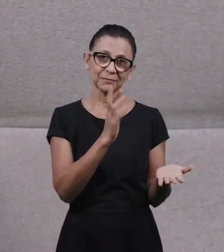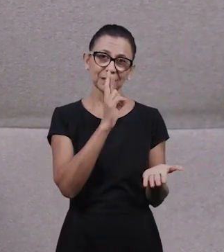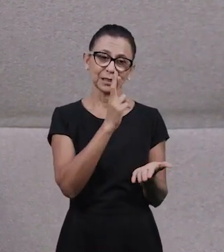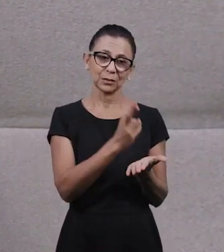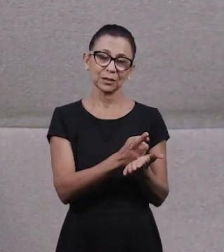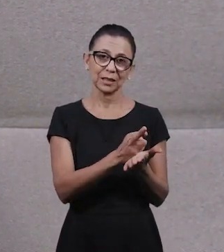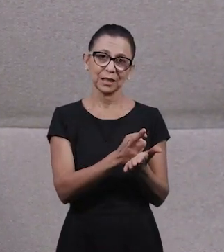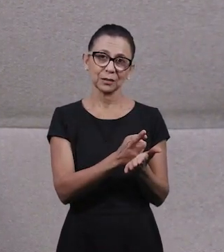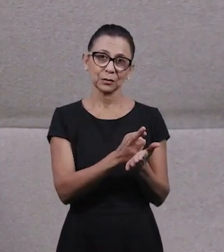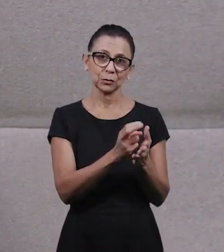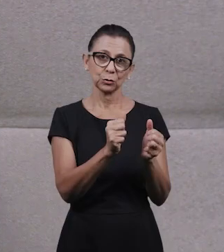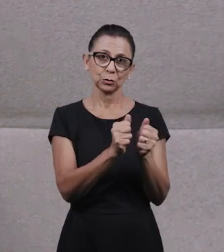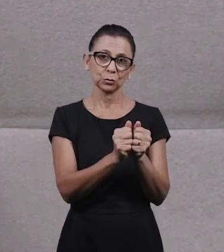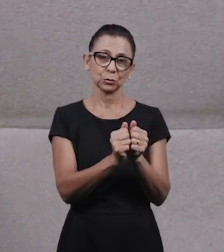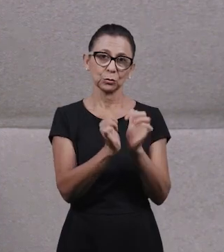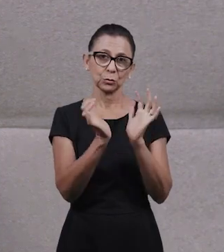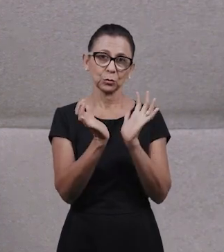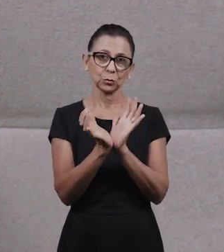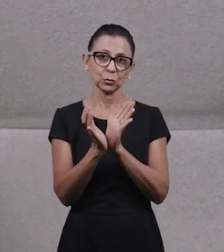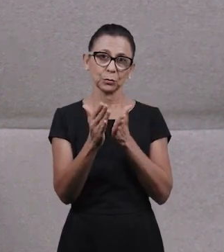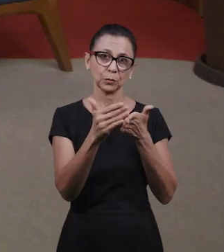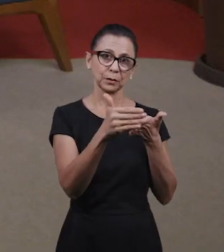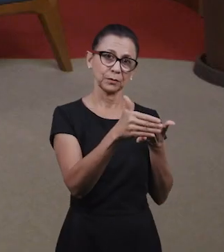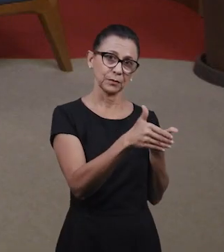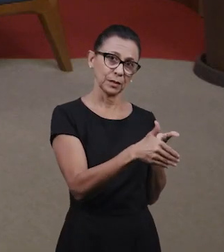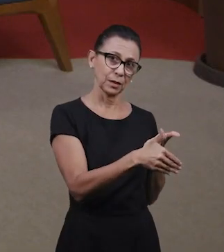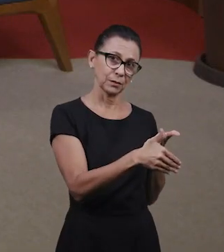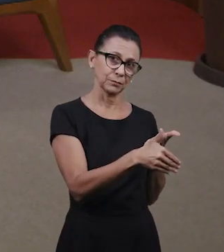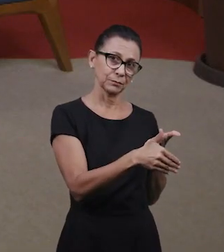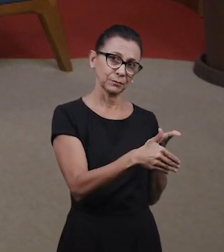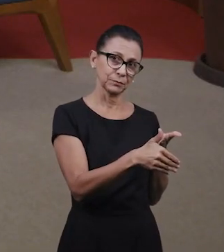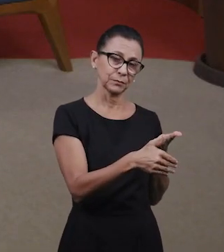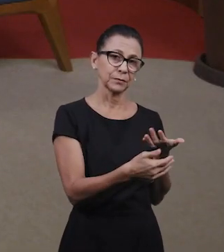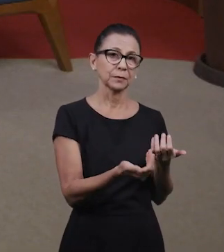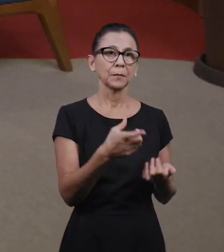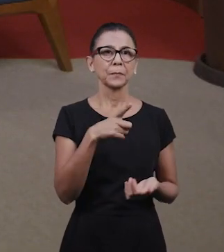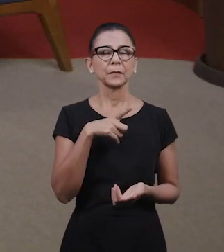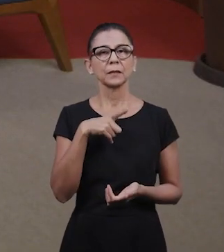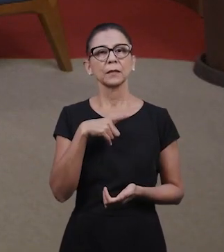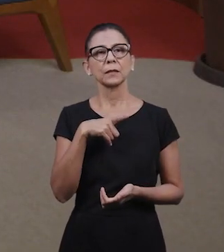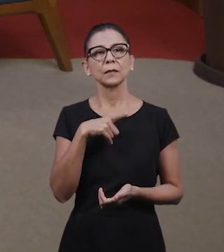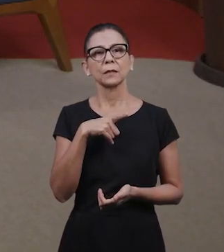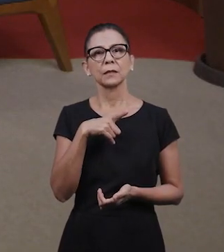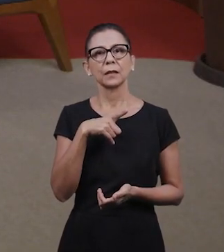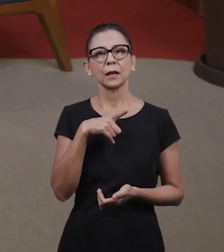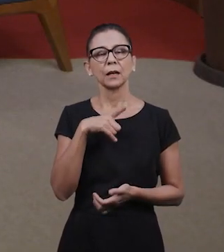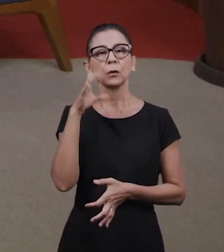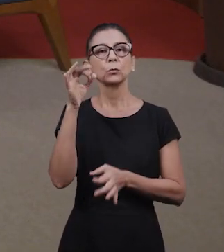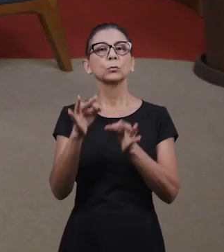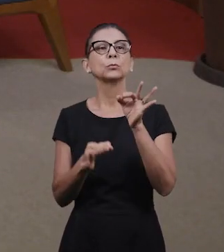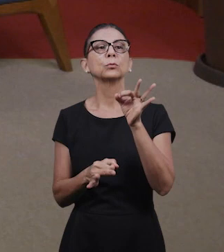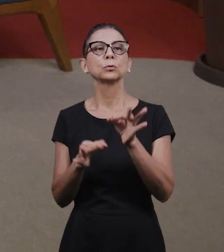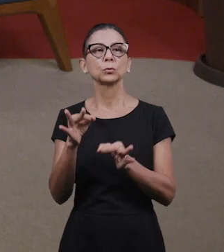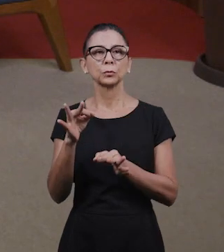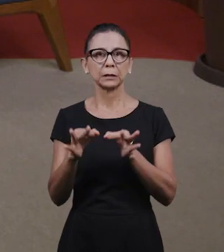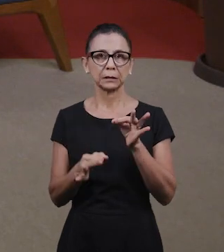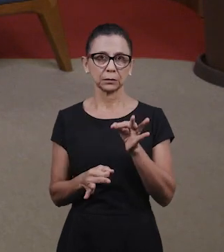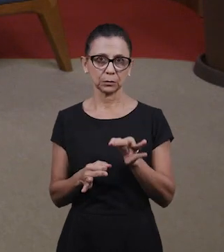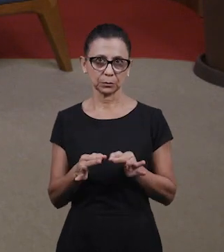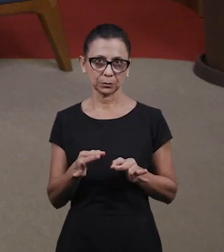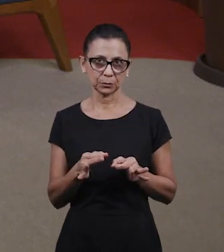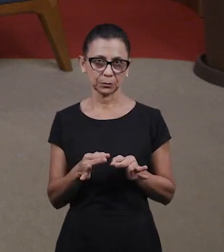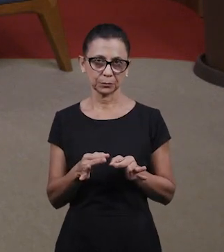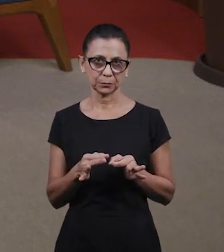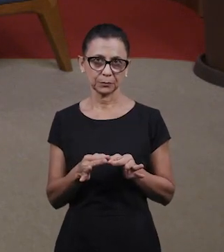infidèles. Donc il y a un jugement, et ce jugement, C'est lui qui a été